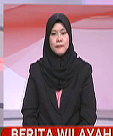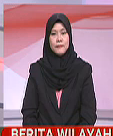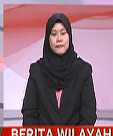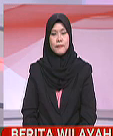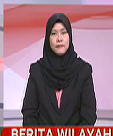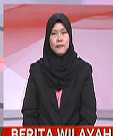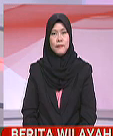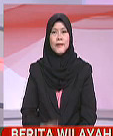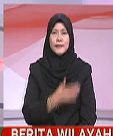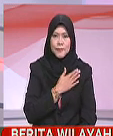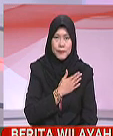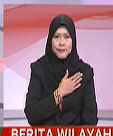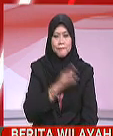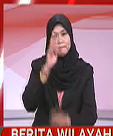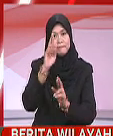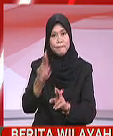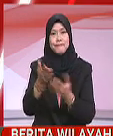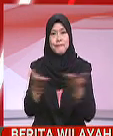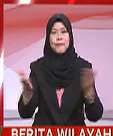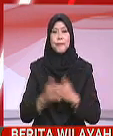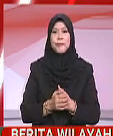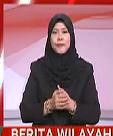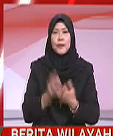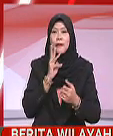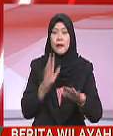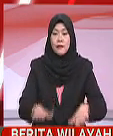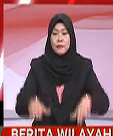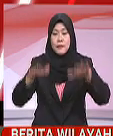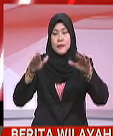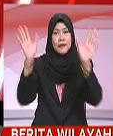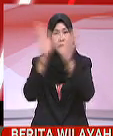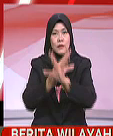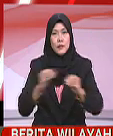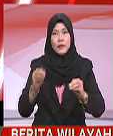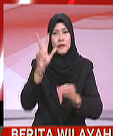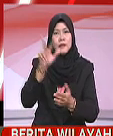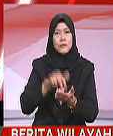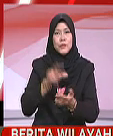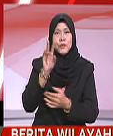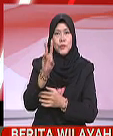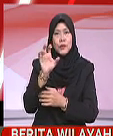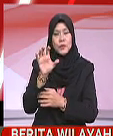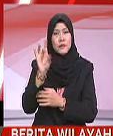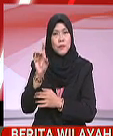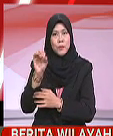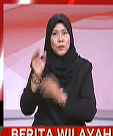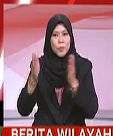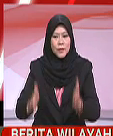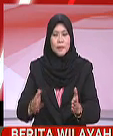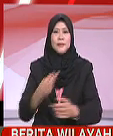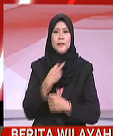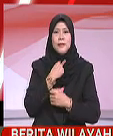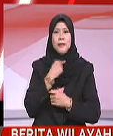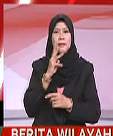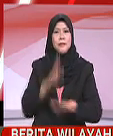Baiklah, salam sejahtera dan salam hormat. Perkembangan banjir di Sarawak, seramai 3,780 penduduk terjejas banjir